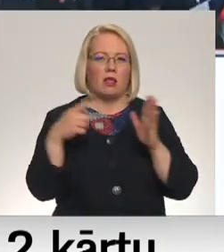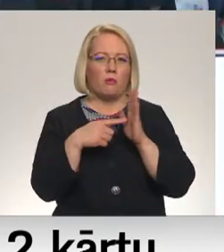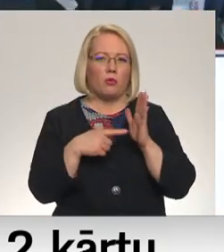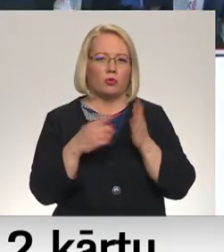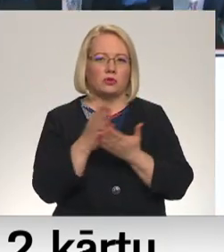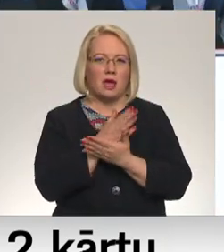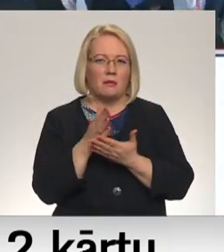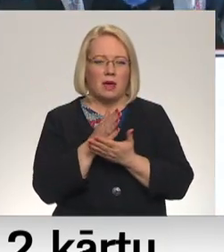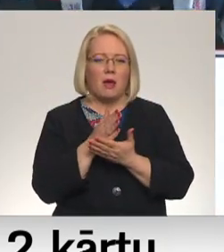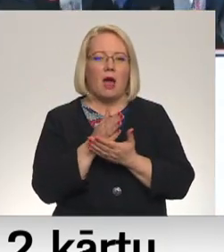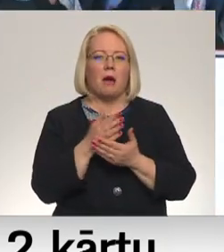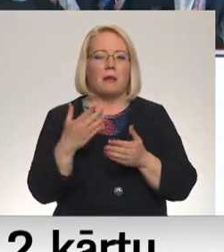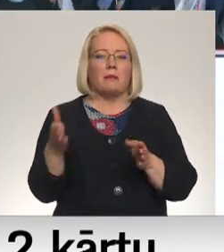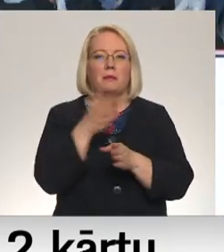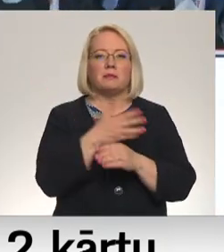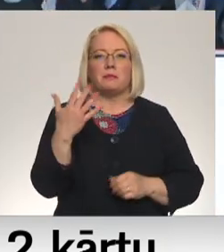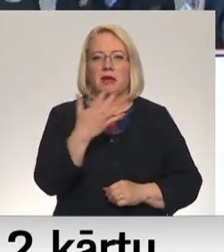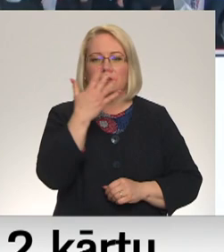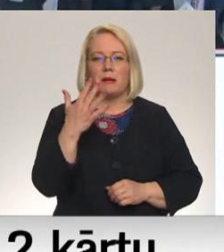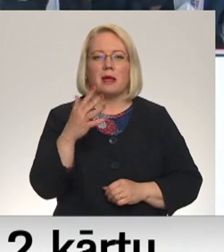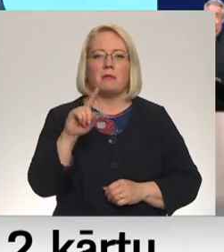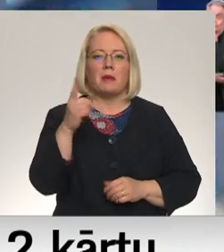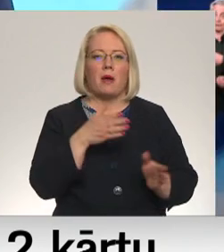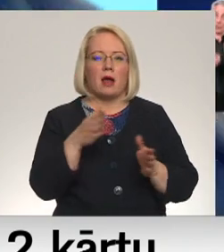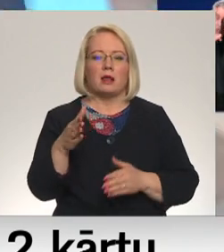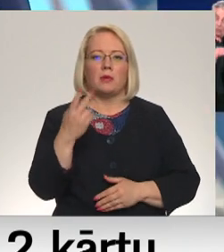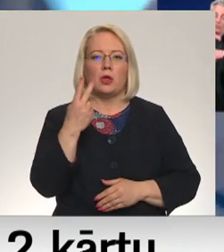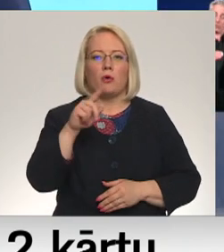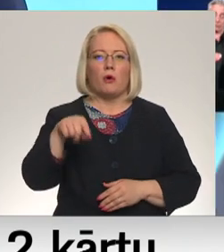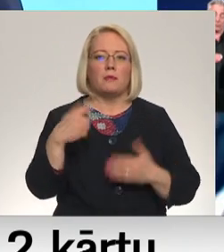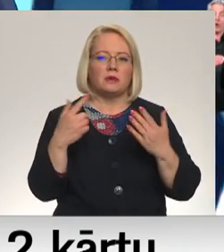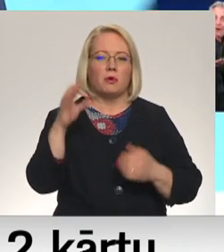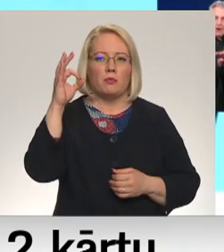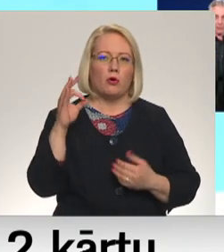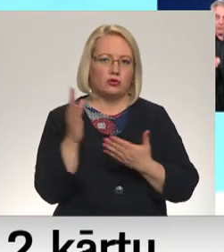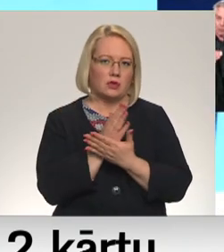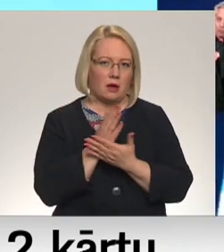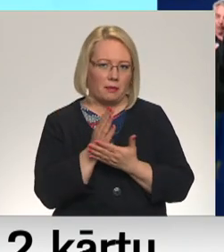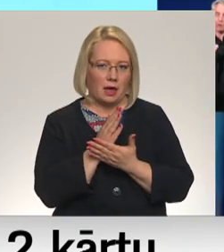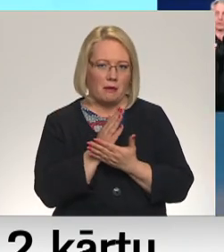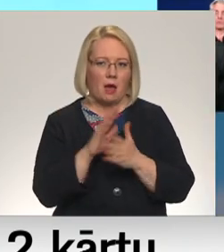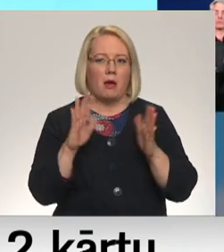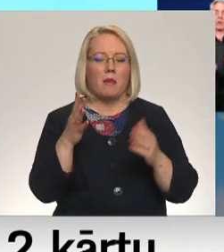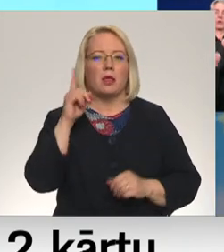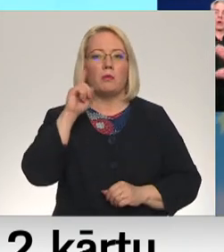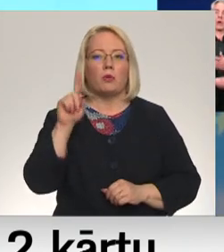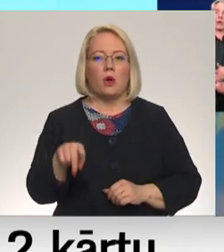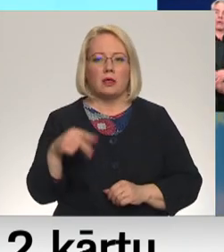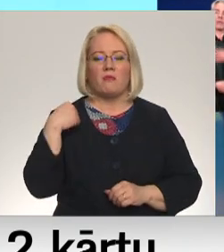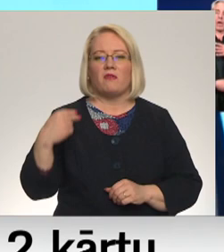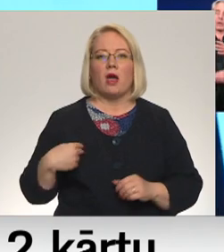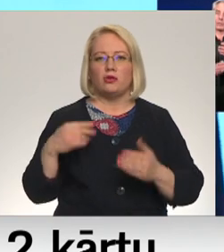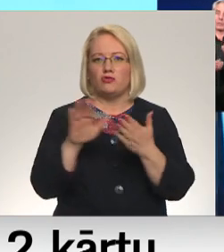pirms 5 gadiem tajās vēlēšanās pirmajā kārtā bija 2,7% punktu starpība. Bet, protams, franču